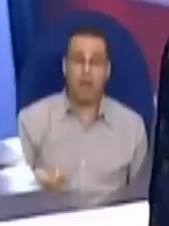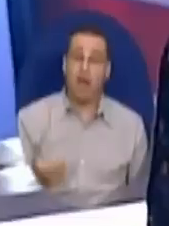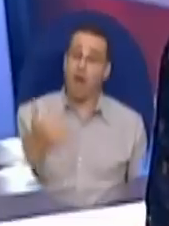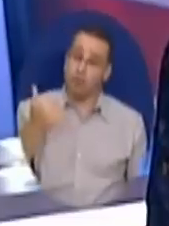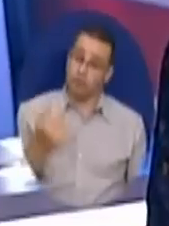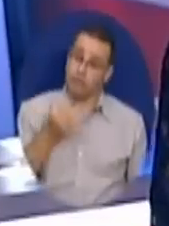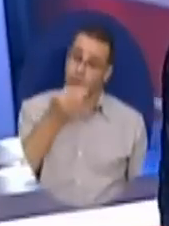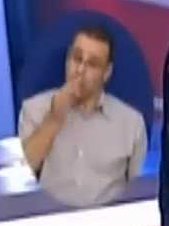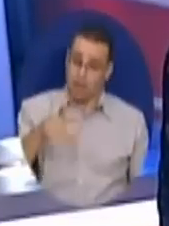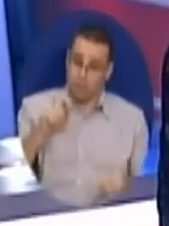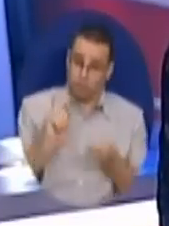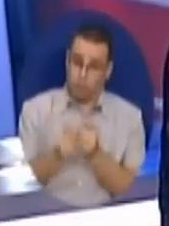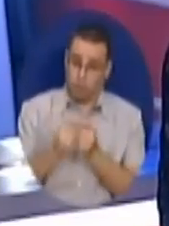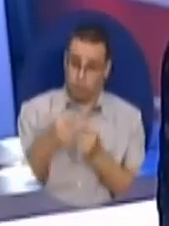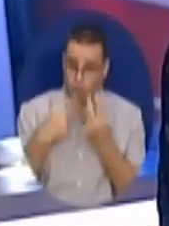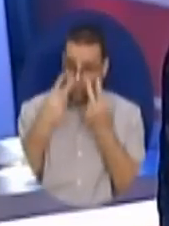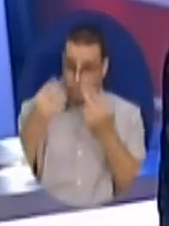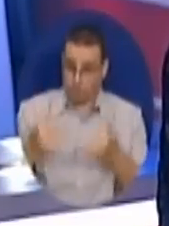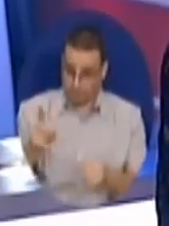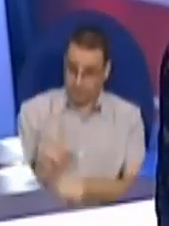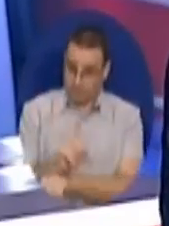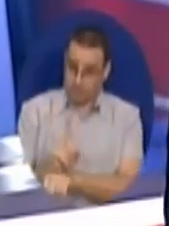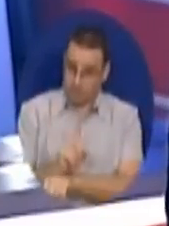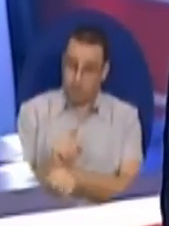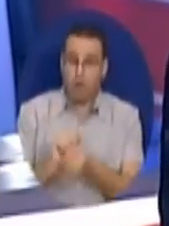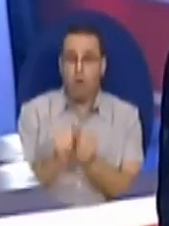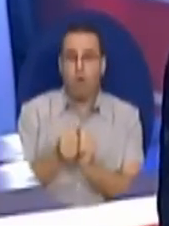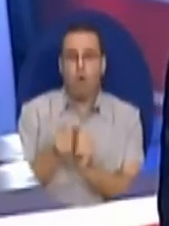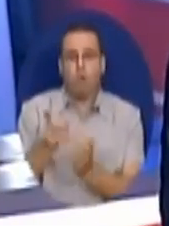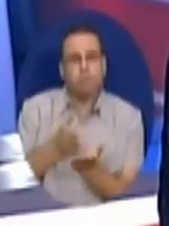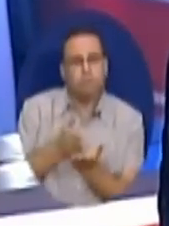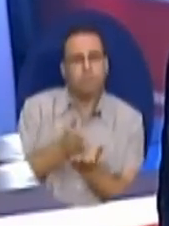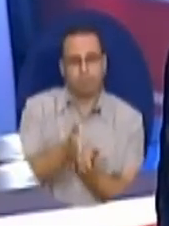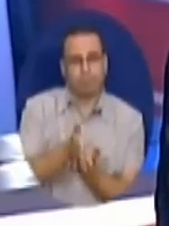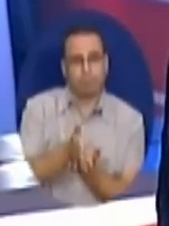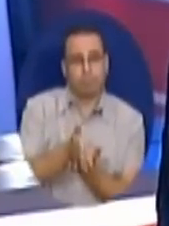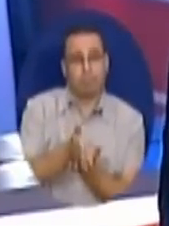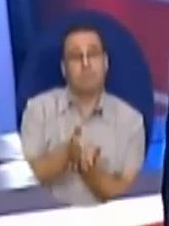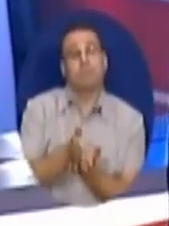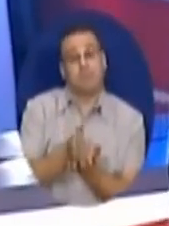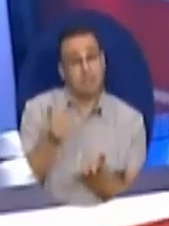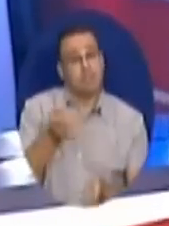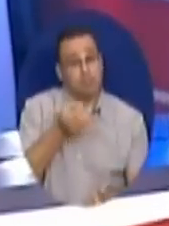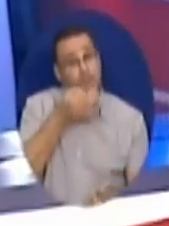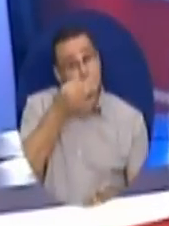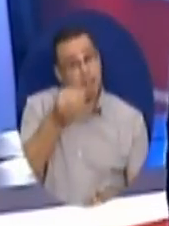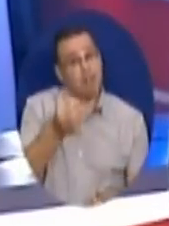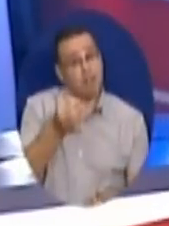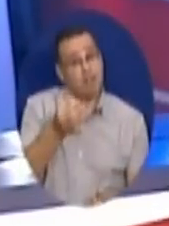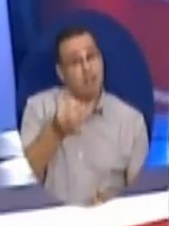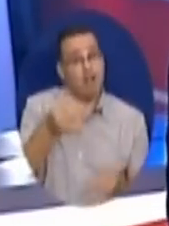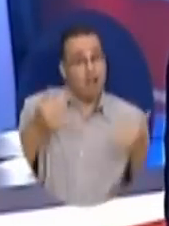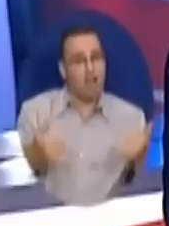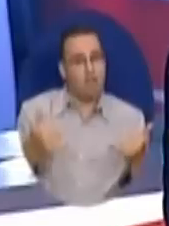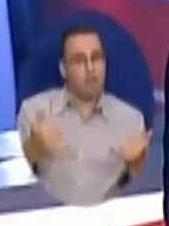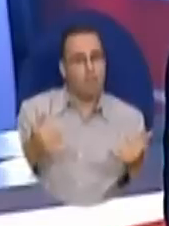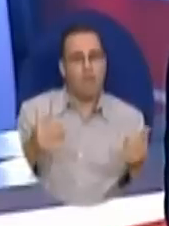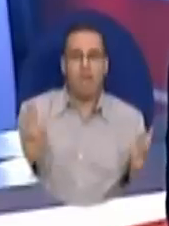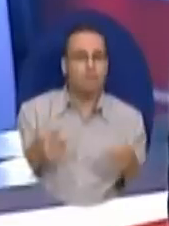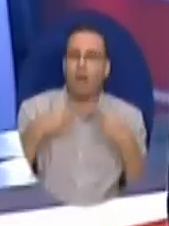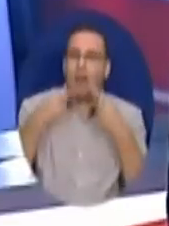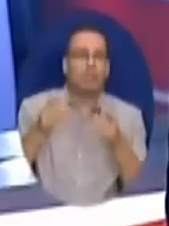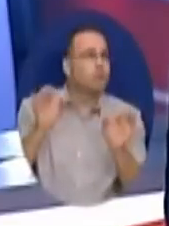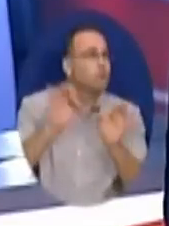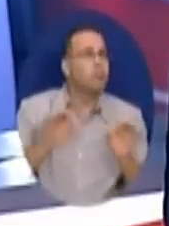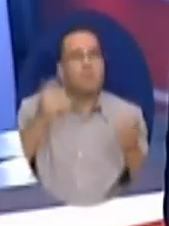שאנחנו רואים עכשיו הם זמנים או פרמננטים וזה השאלה כיום אי אפשר להגיד שום